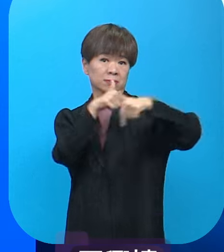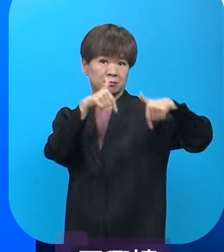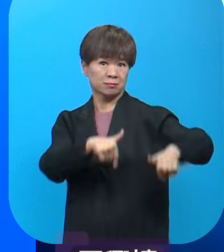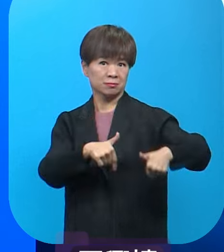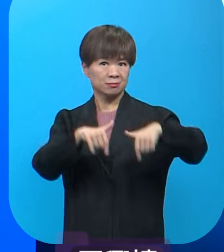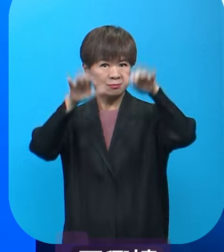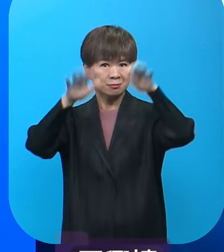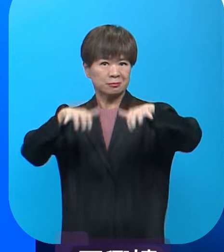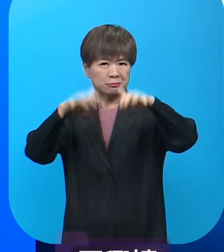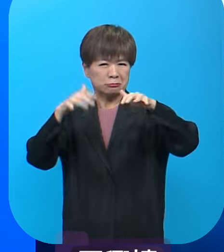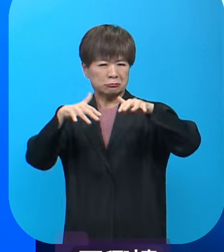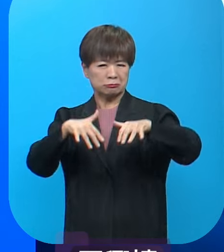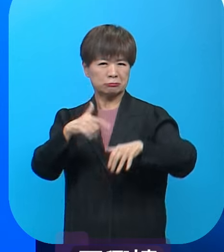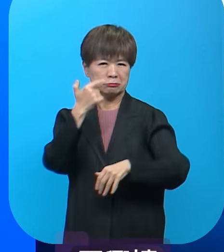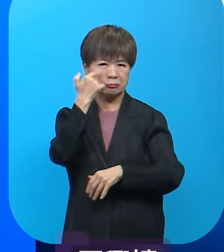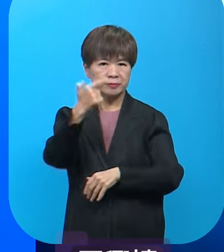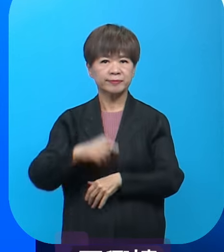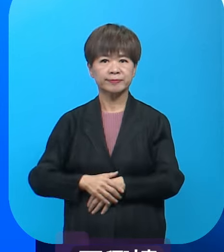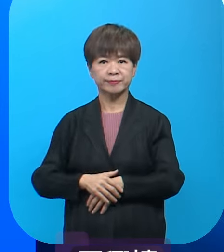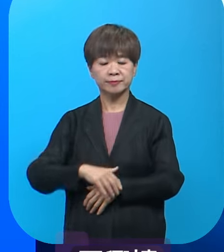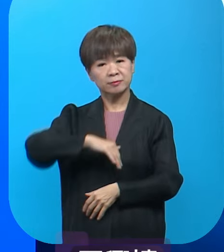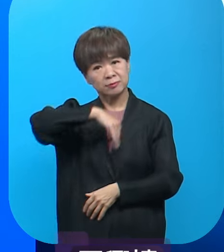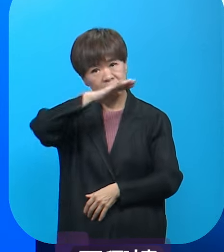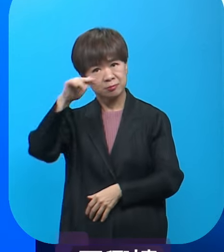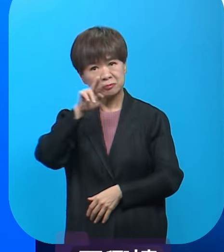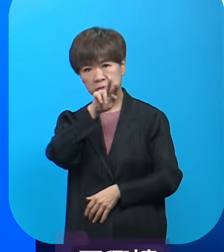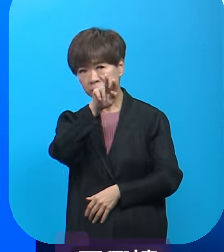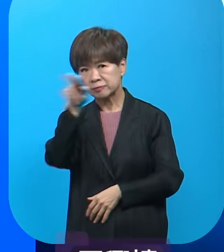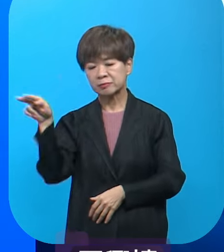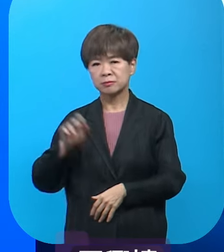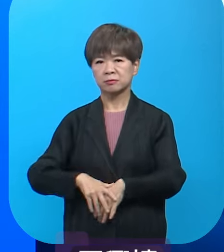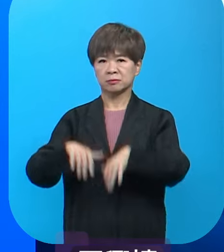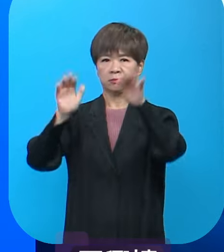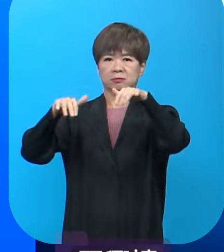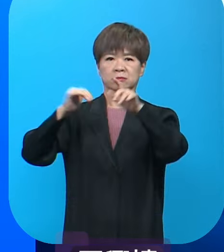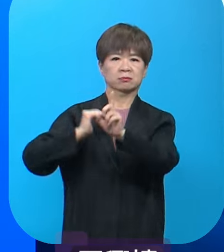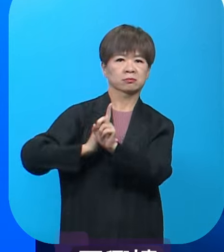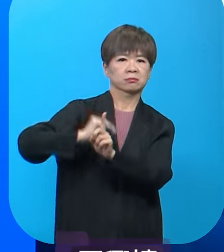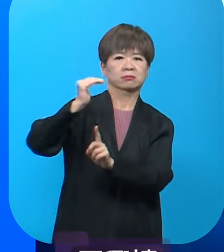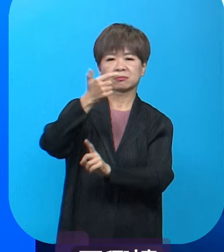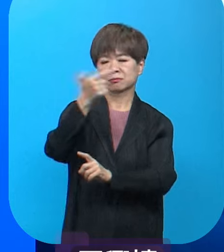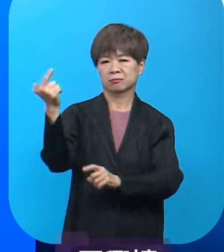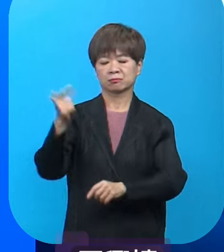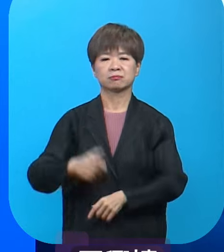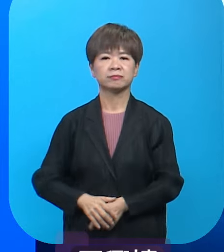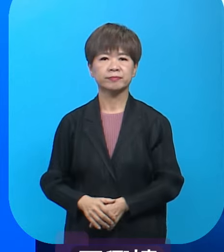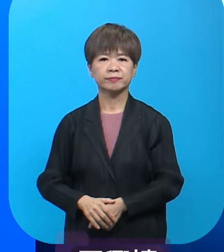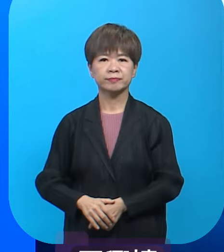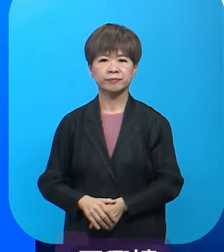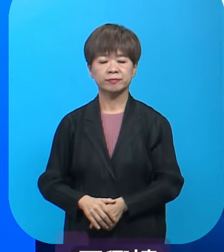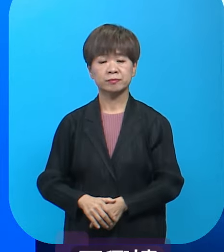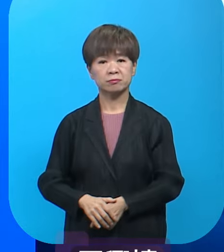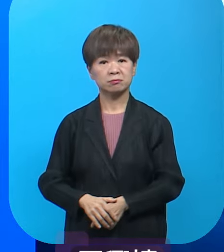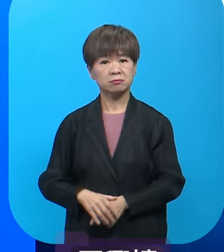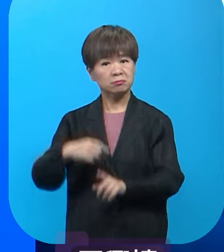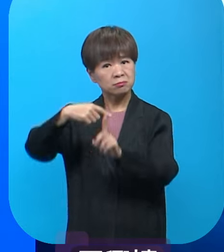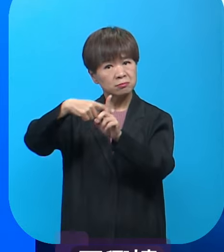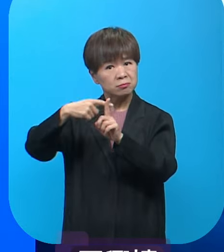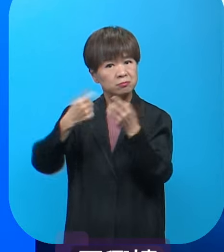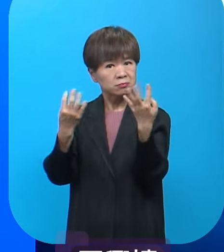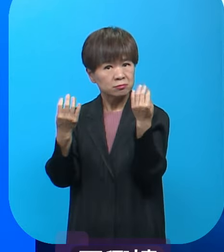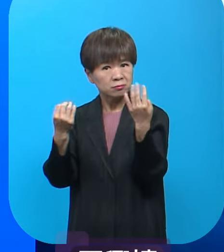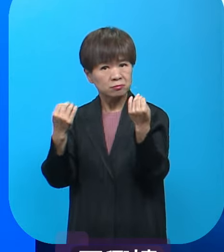量会非常的多，在山区可能出现超大豪雨等级以上的降雨出现。超大豪雨的话